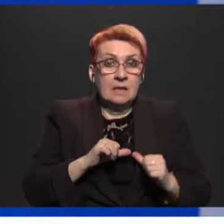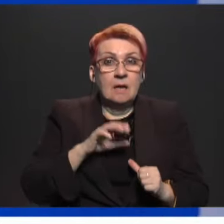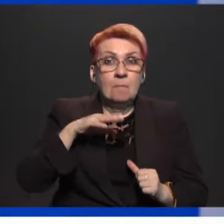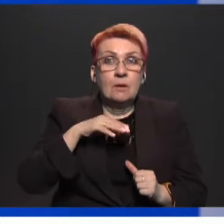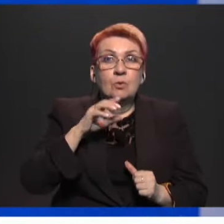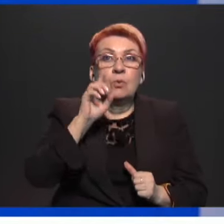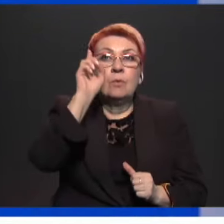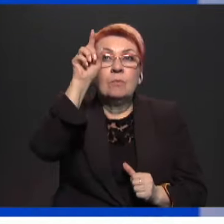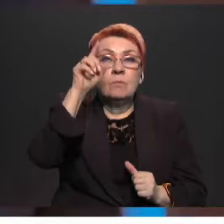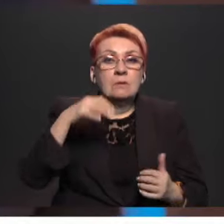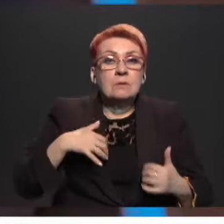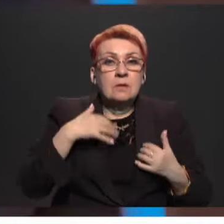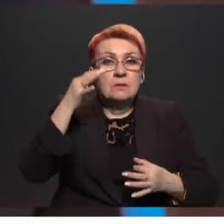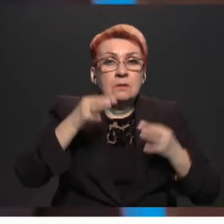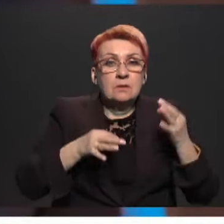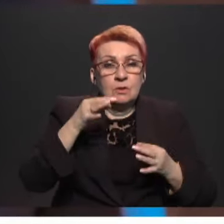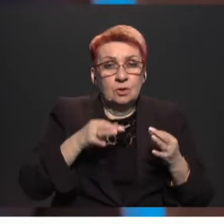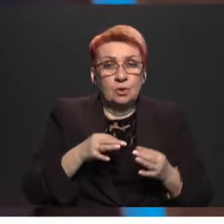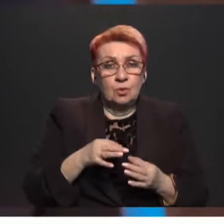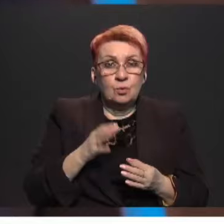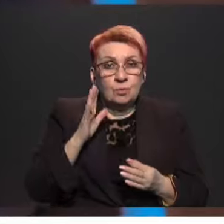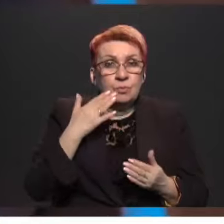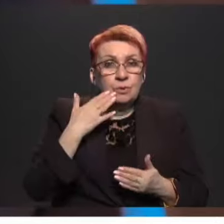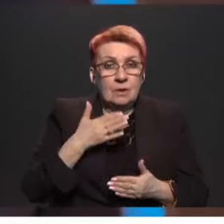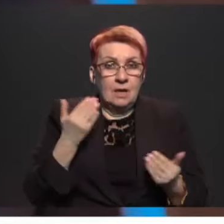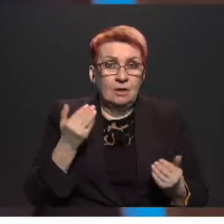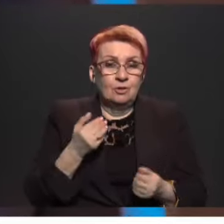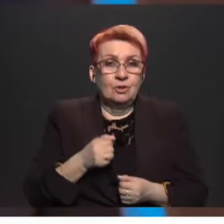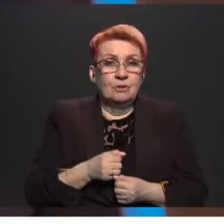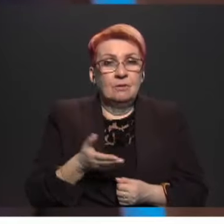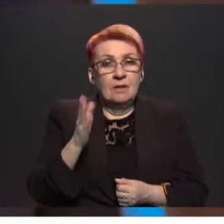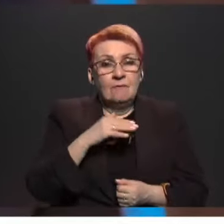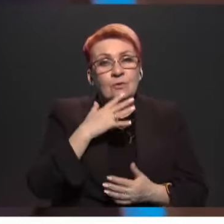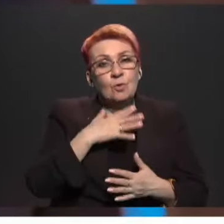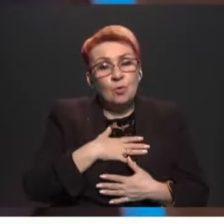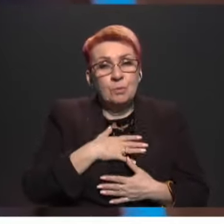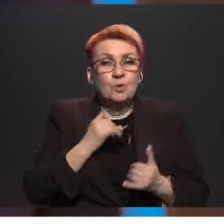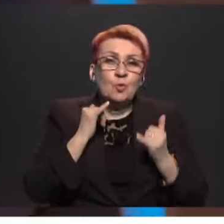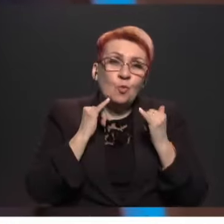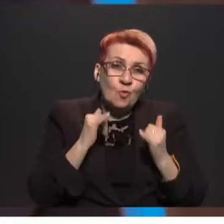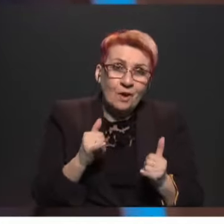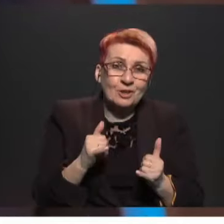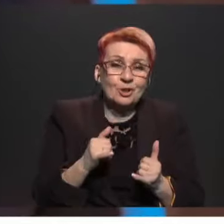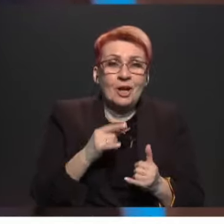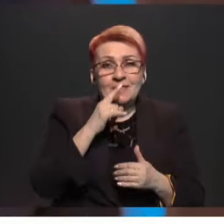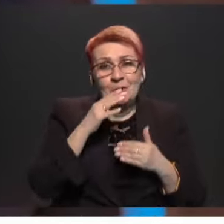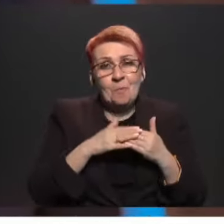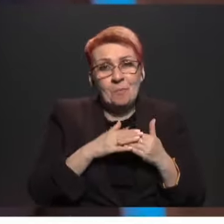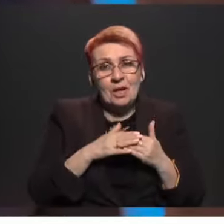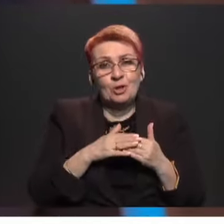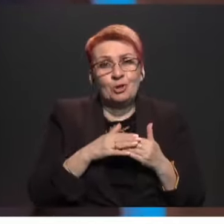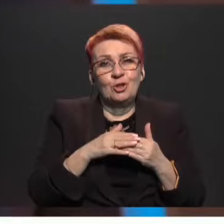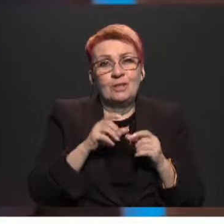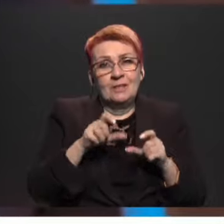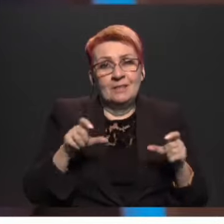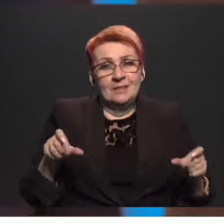суде отвечать за это придется. Помолись Спасибо, за него. Батюшка, за ответ. Давайте любить, уважать, так почитать ближних своих. И